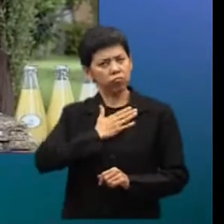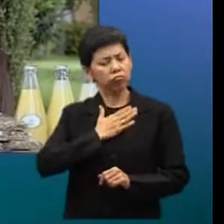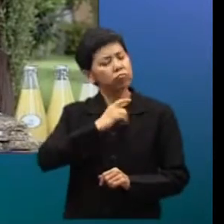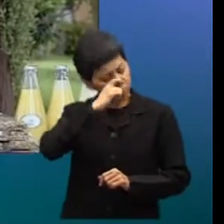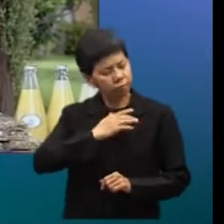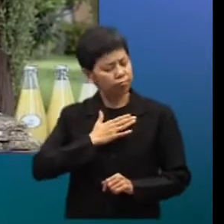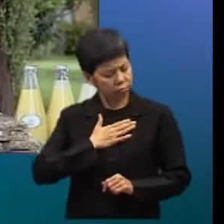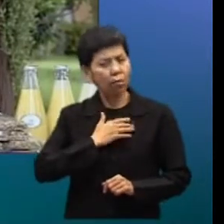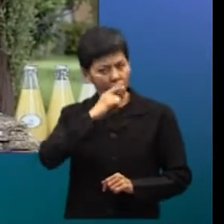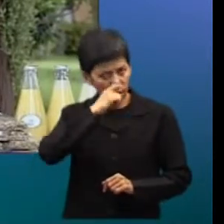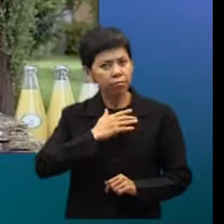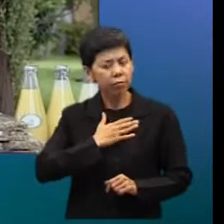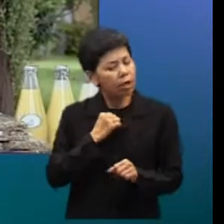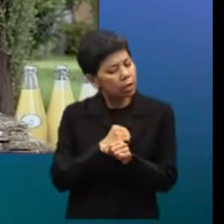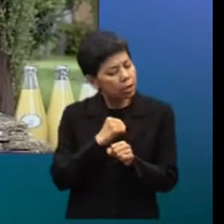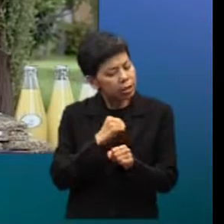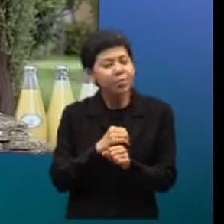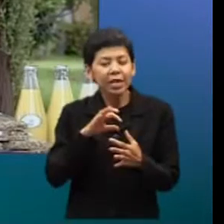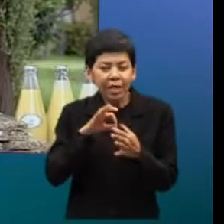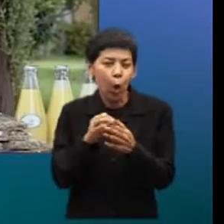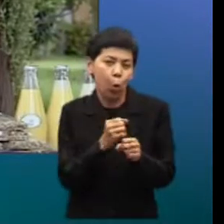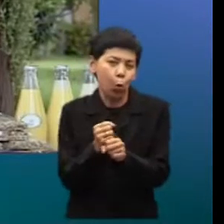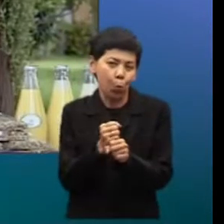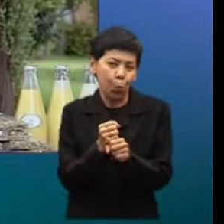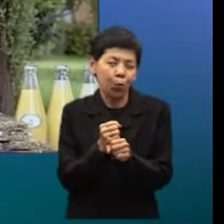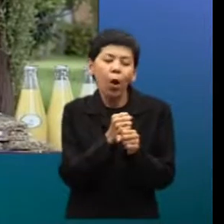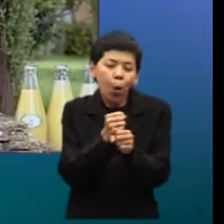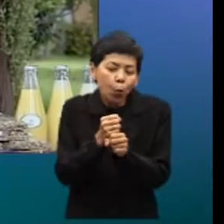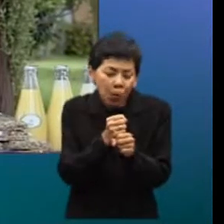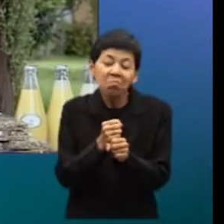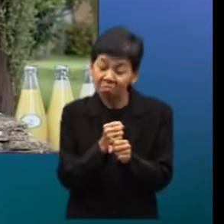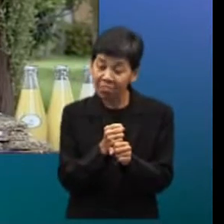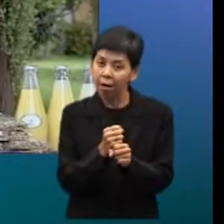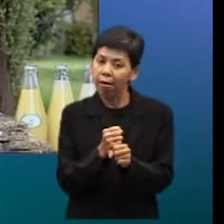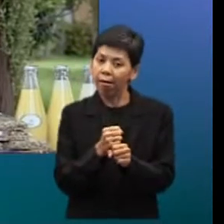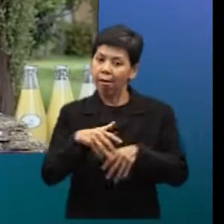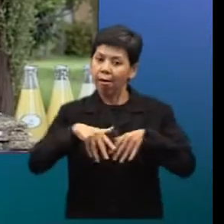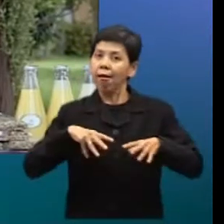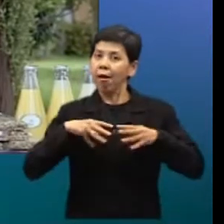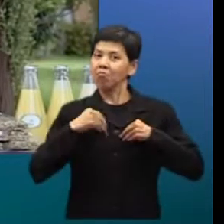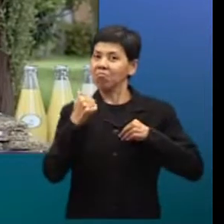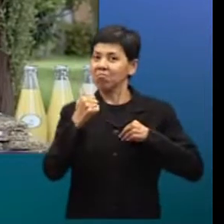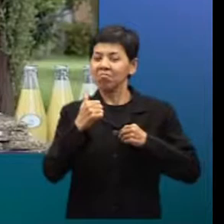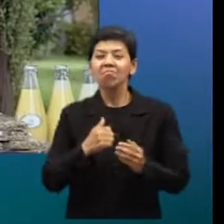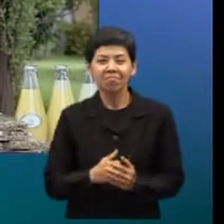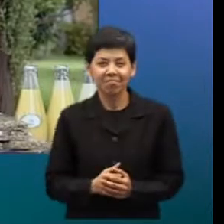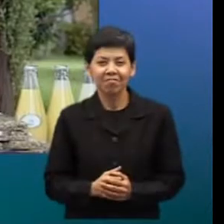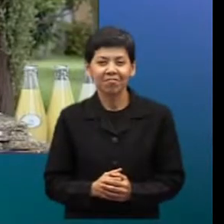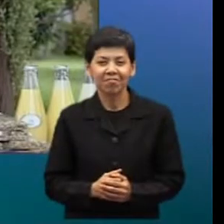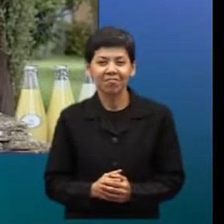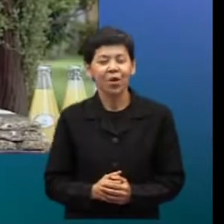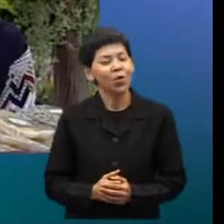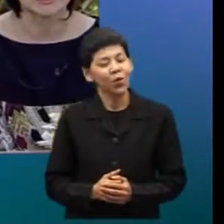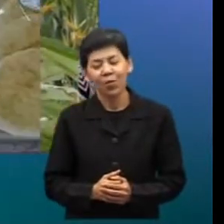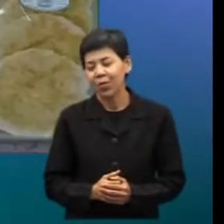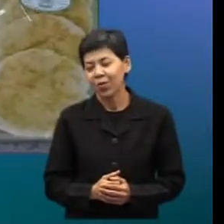ทยเป็นของไทยๆจริงๆนะคะมาทำซึ่งดื่มกับนมนะคะตัวนี้ได้รับการตอบรับค่อนข้างจะดีเหมือนกันนะคะอีกตัว